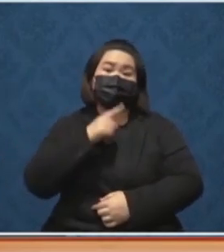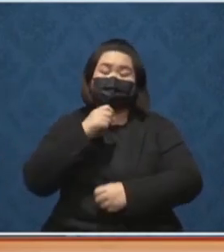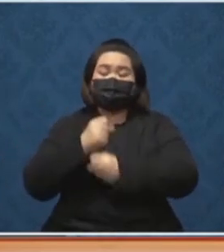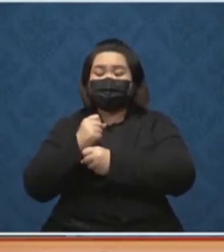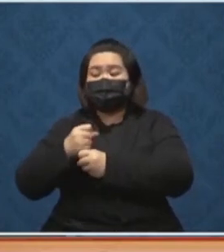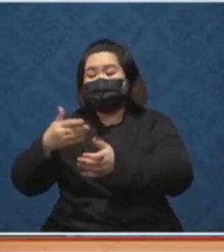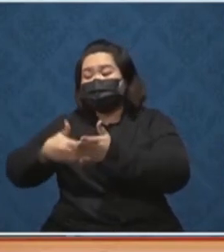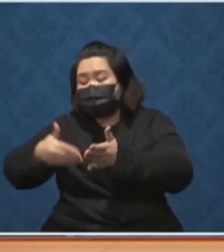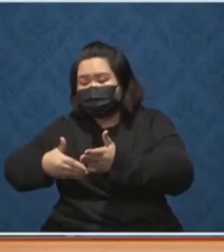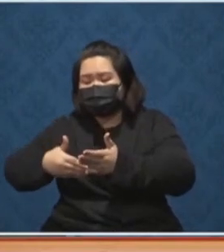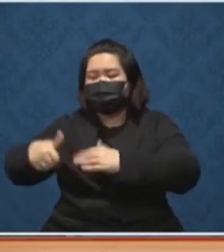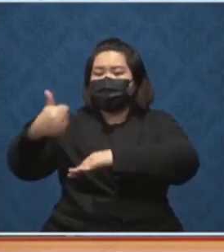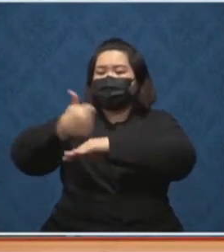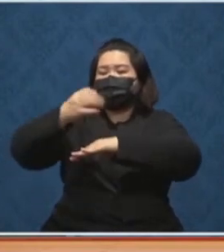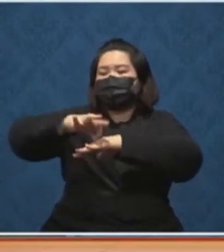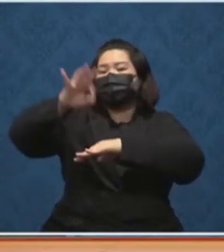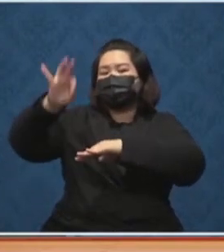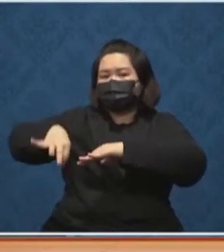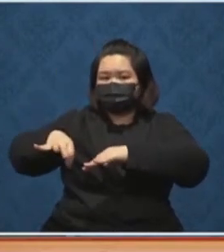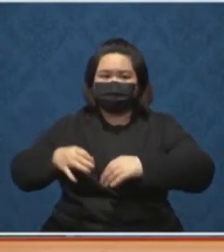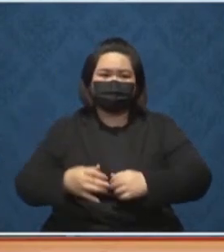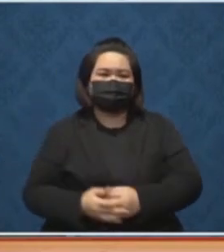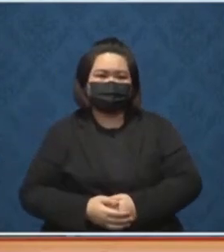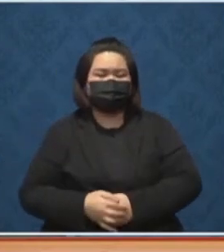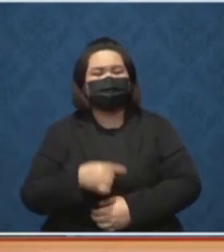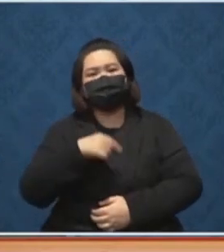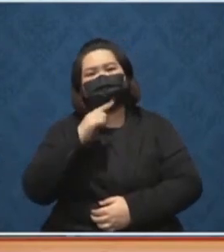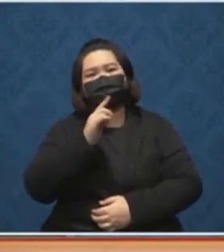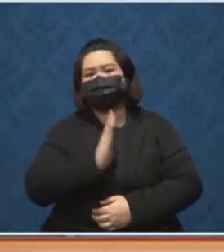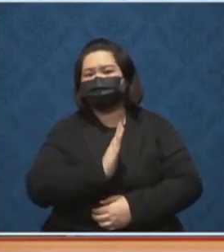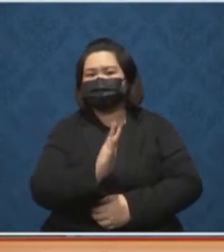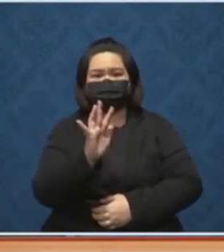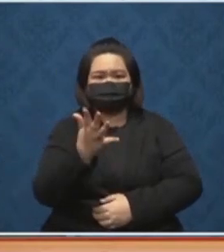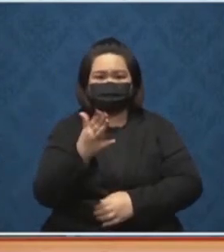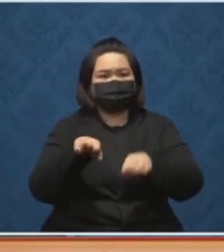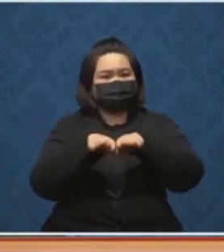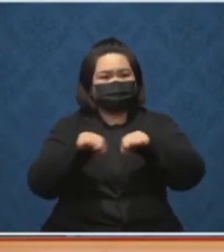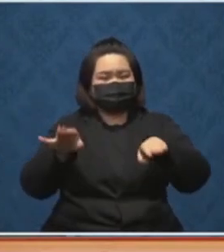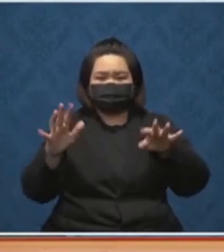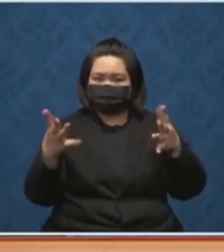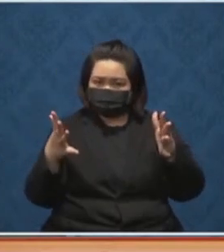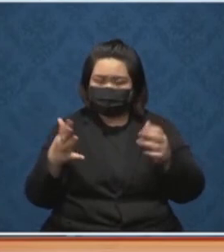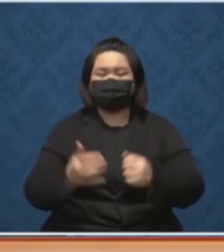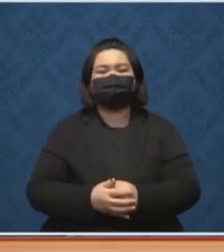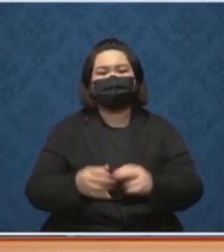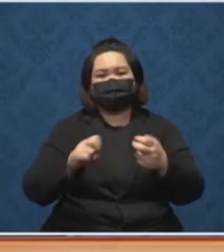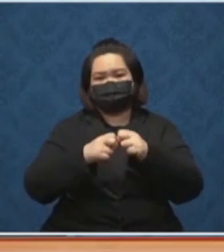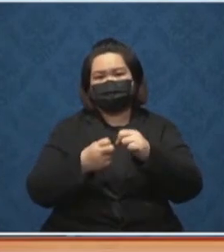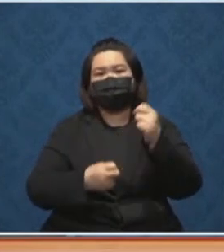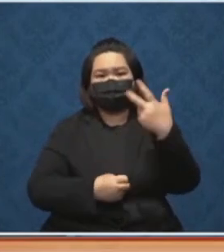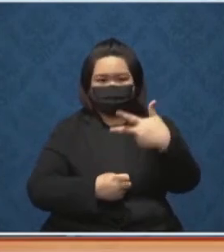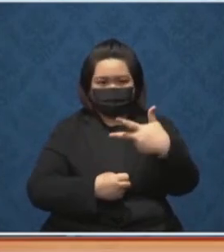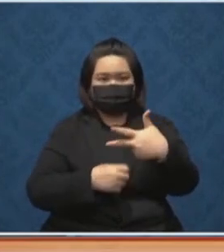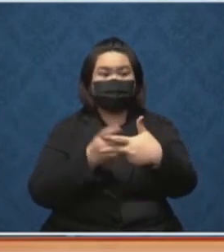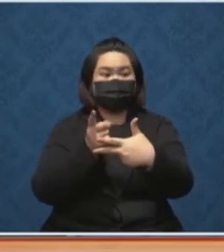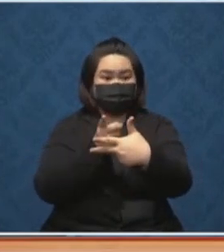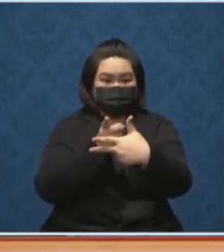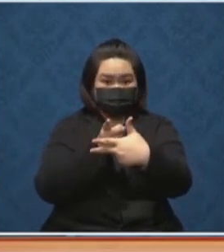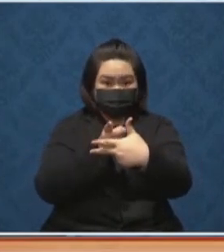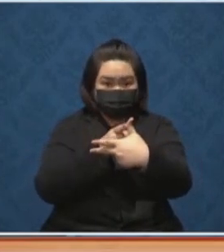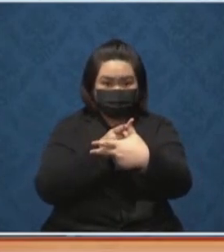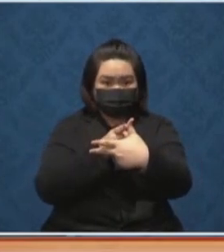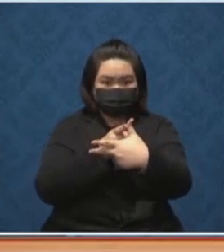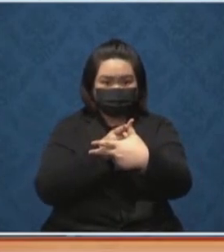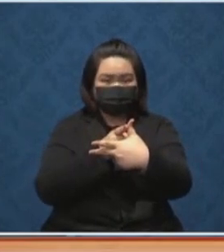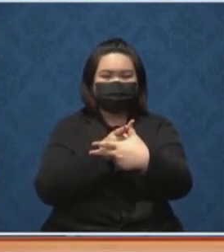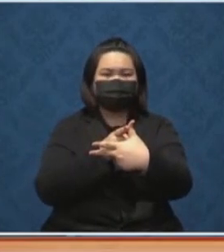บและ 2 สาเหตทผมพดมาคความไม่เป็กลาง และความไม่มีมตตฐานก็นำมา ซึ่ 3 ปัหาครัปัญหาที่ 1 ก็คื